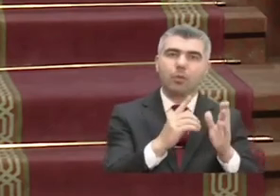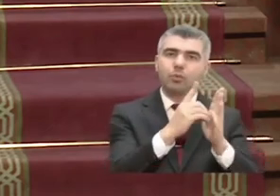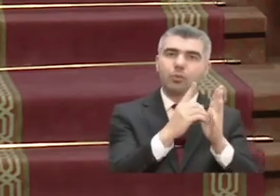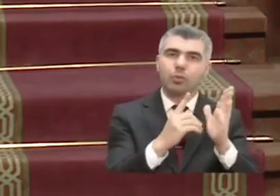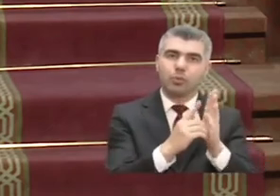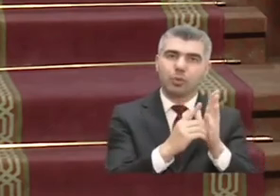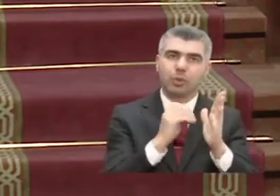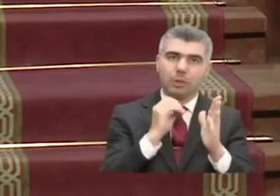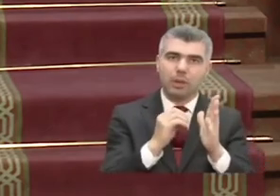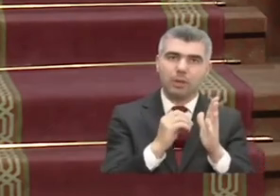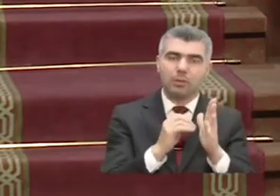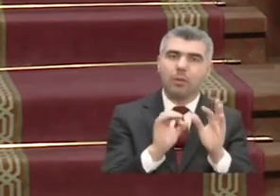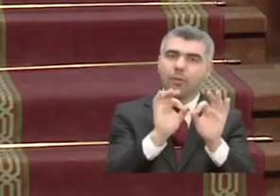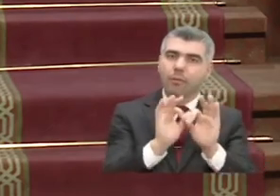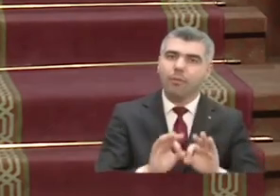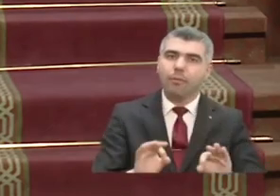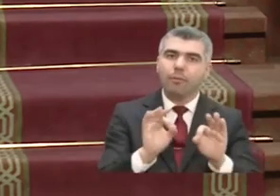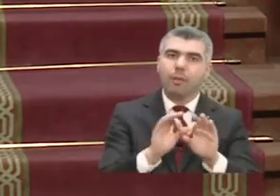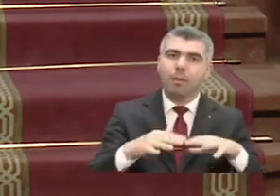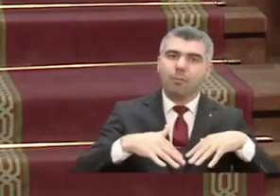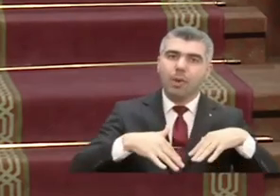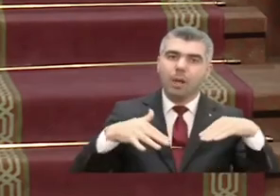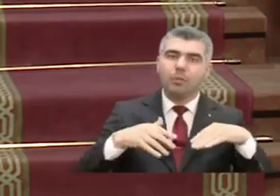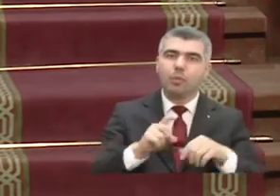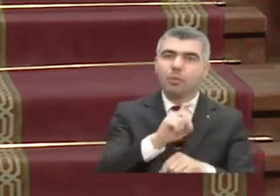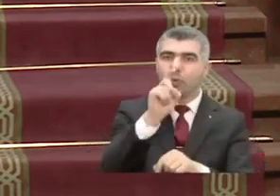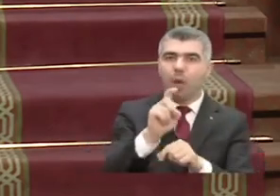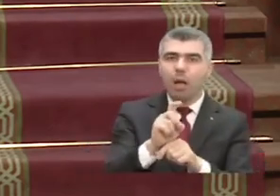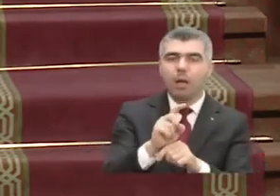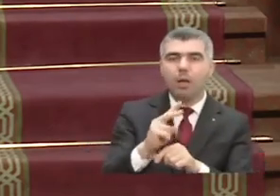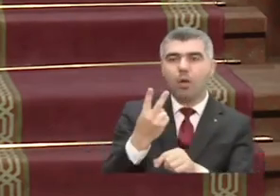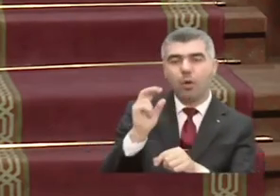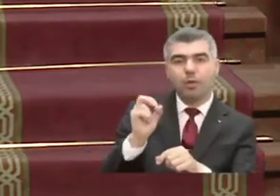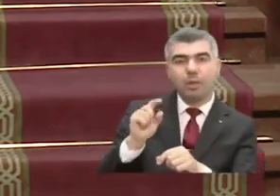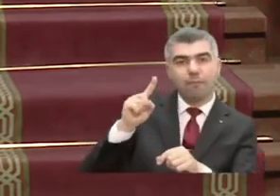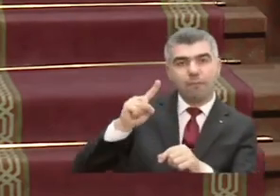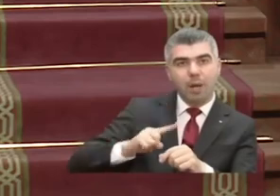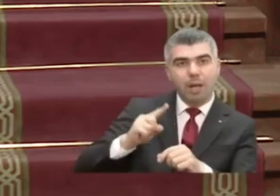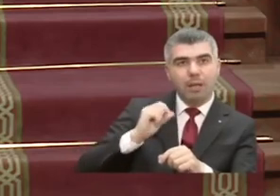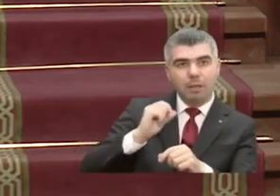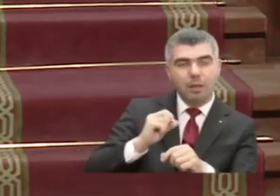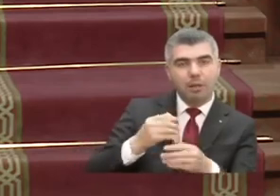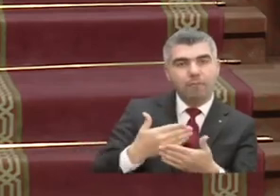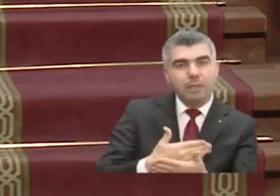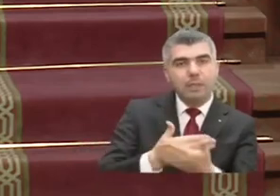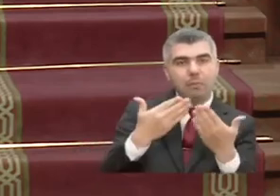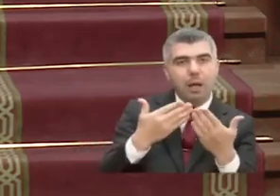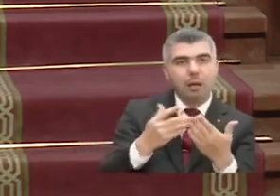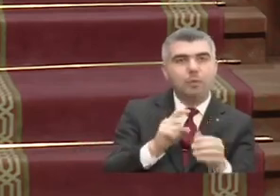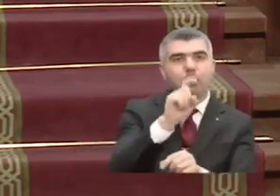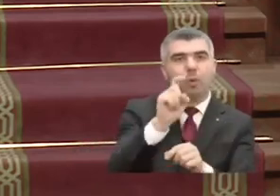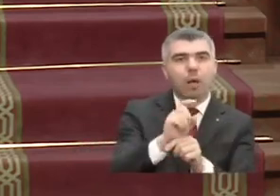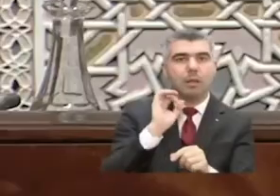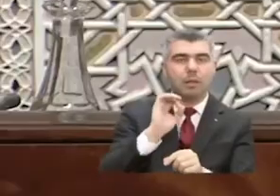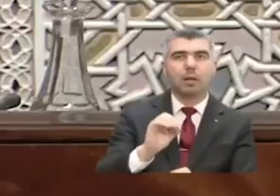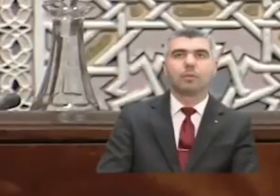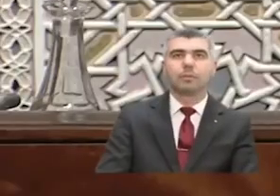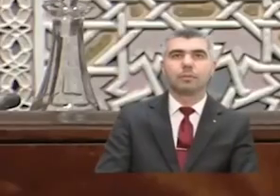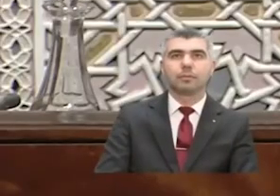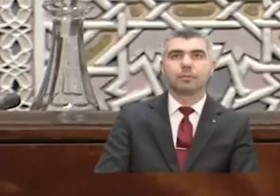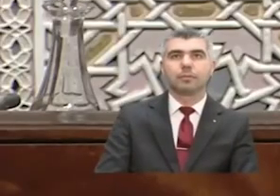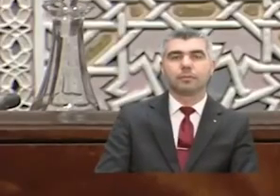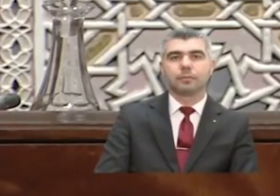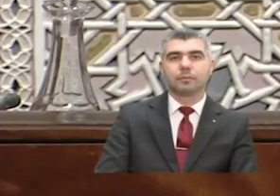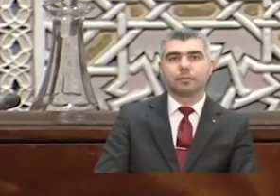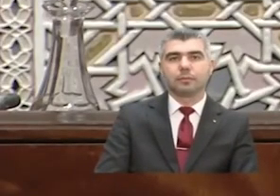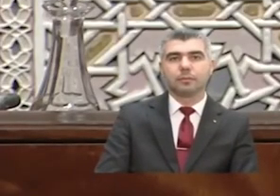للدستور. باش يلينا حنا عنده السؤال في 20 يوم يمكن دابا هاد الصباح نطرحوا عليه. السيد الرئيس انتهى توقيت السيد الرئيس.